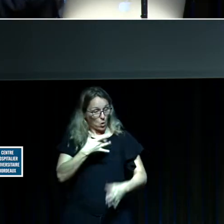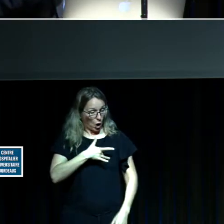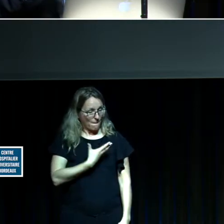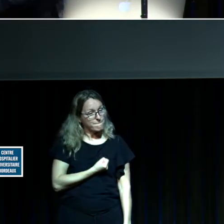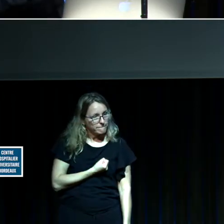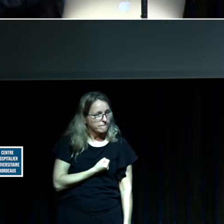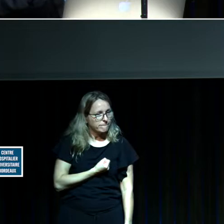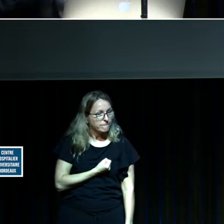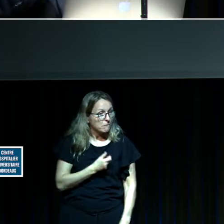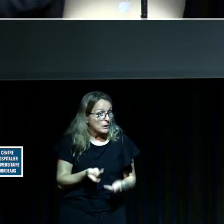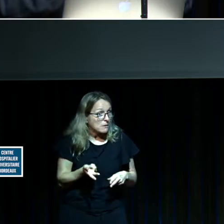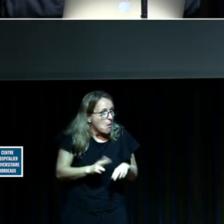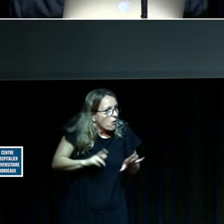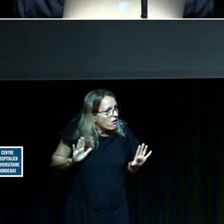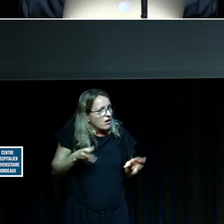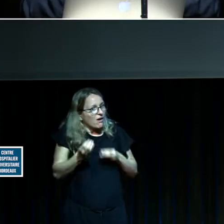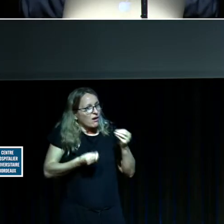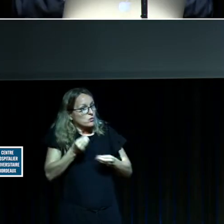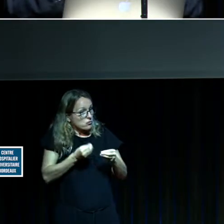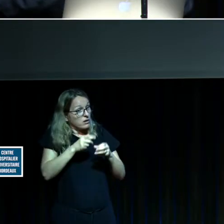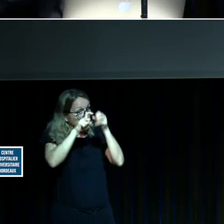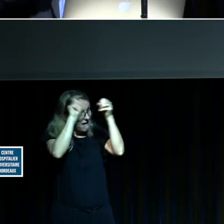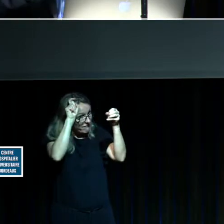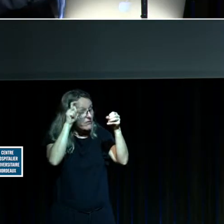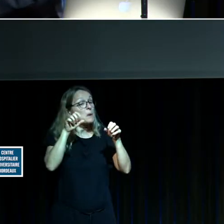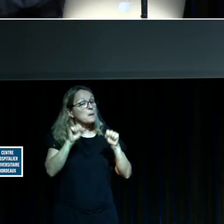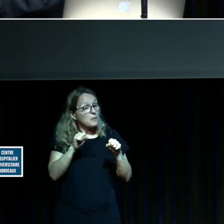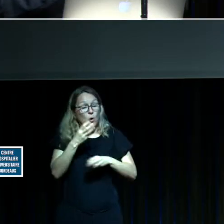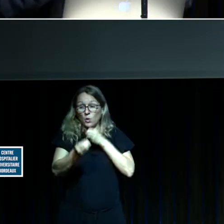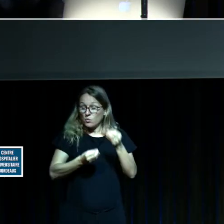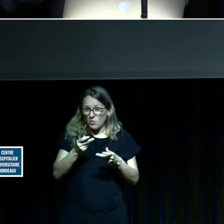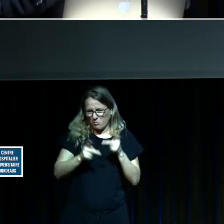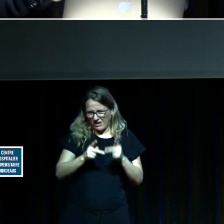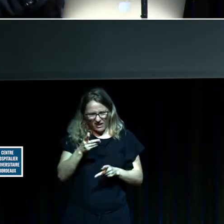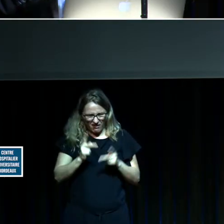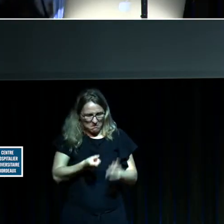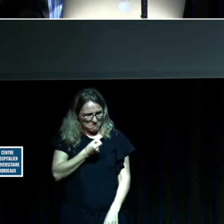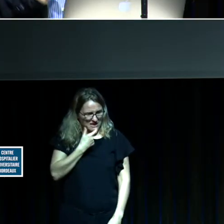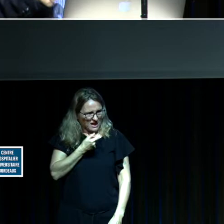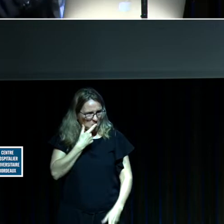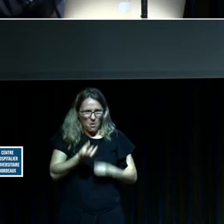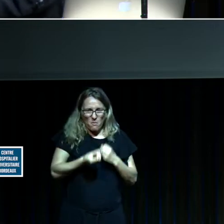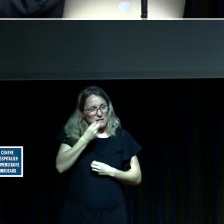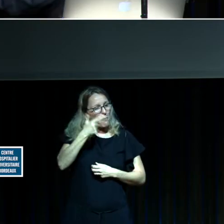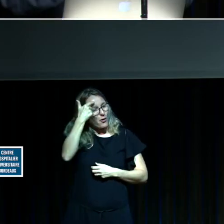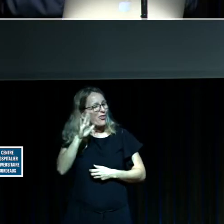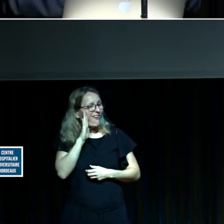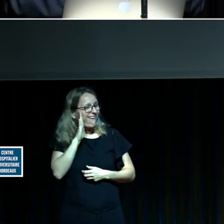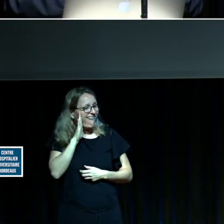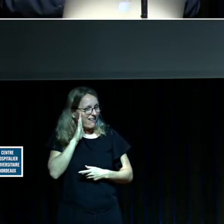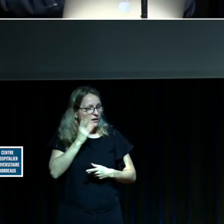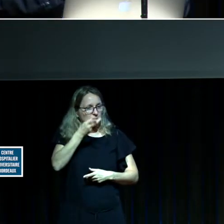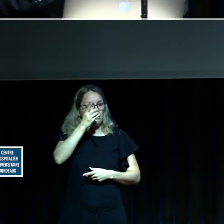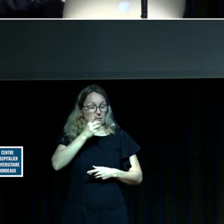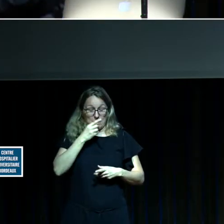et une mort subite, ça peut être un accident vasculaire cérébral, ça peut être une intoxication par les médicaments, les somnifères, ça peut être une